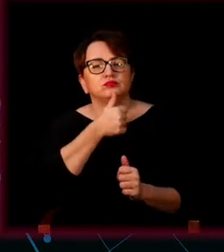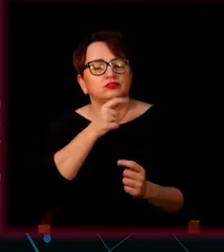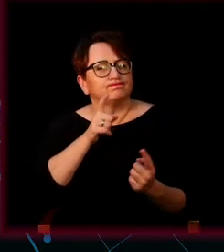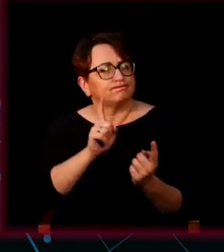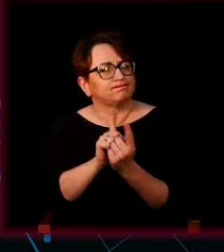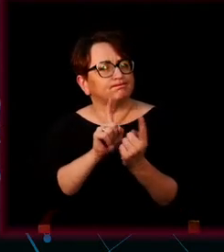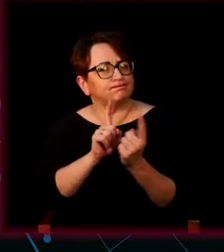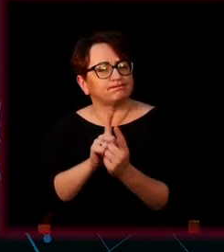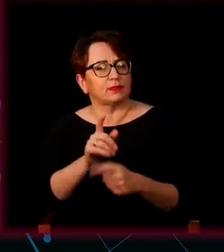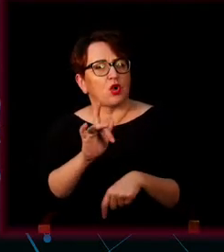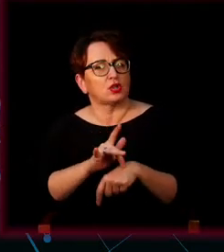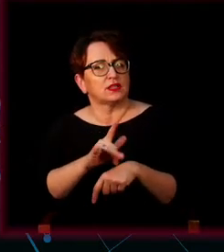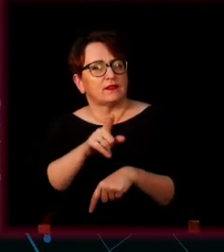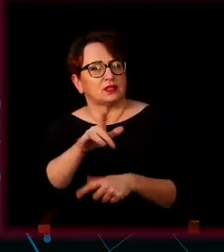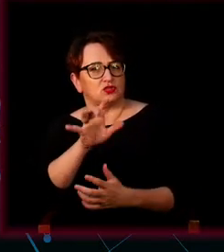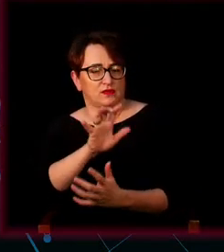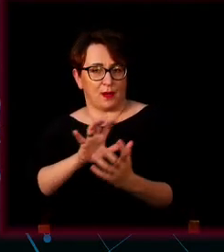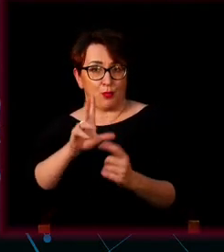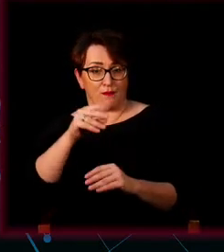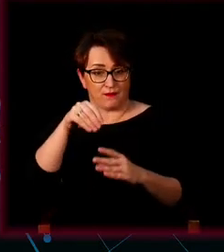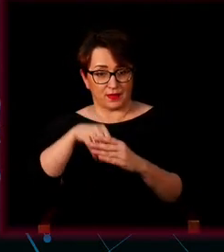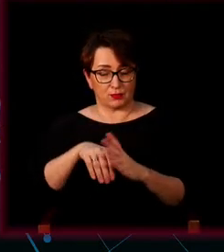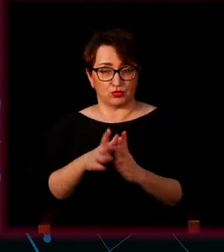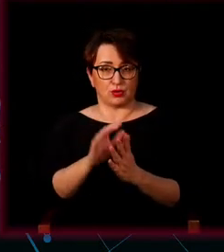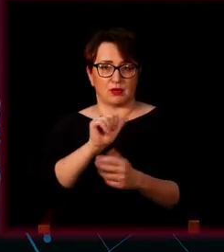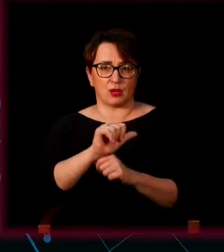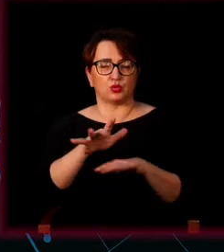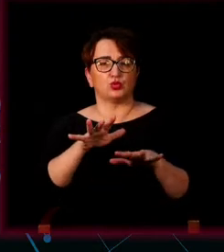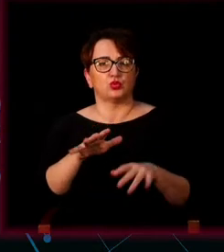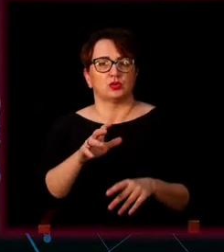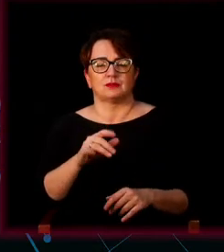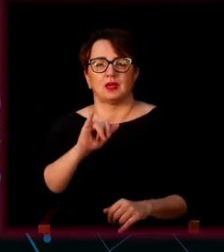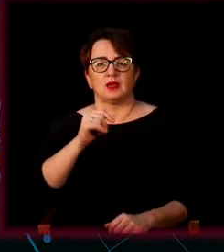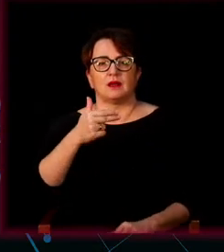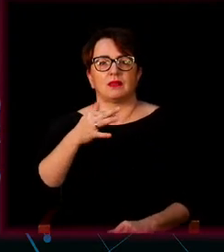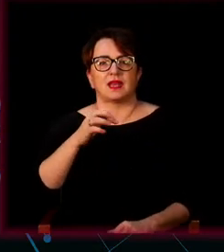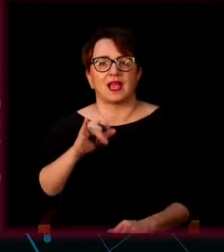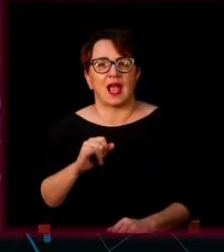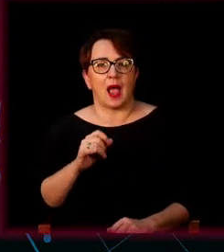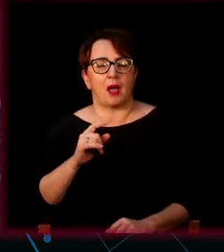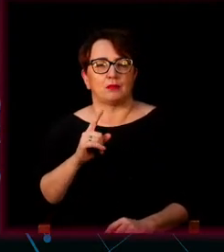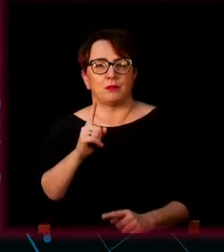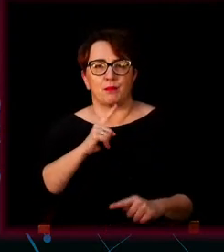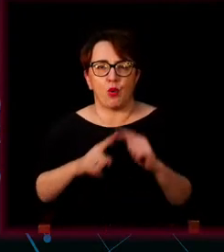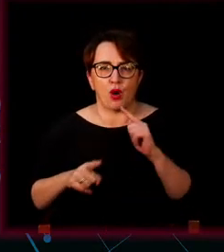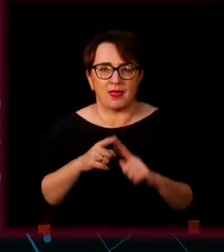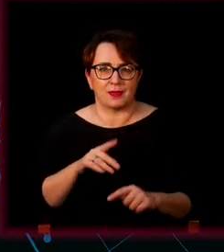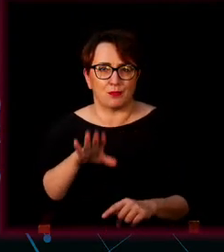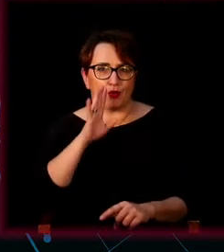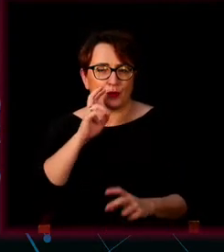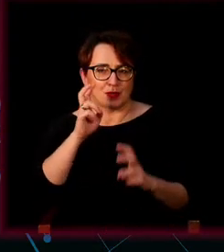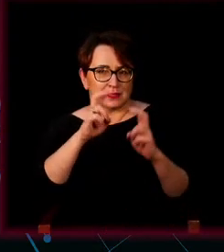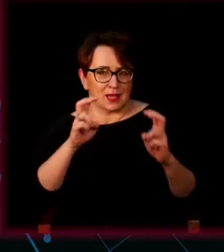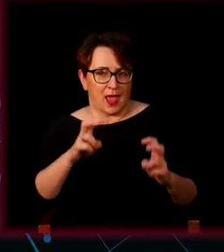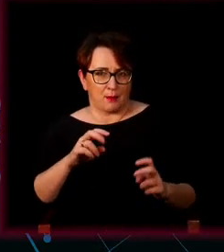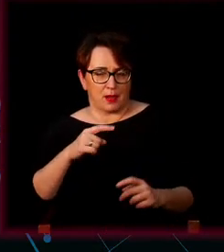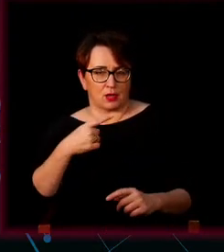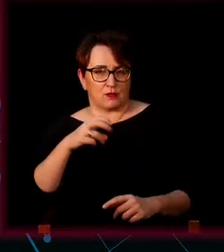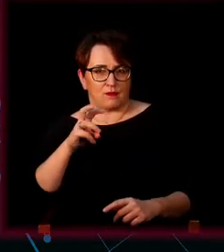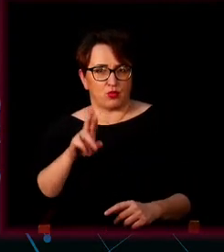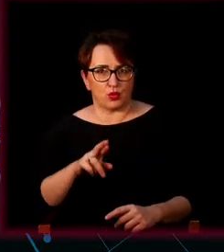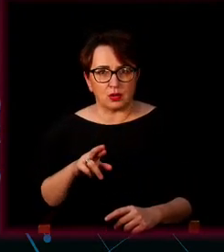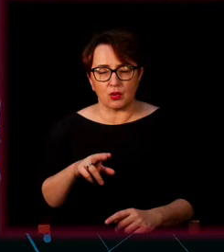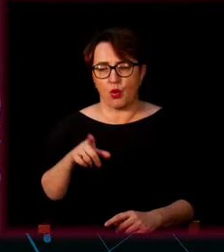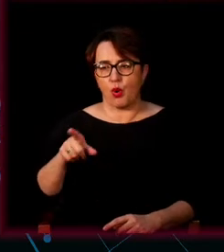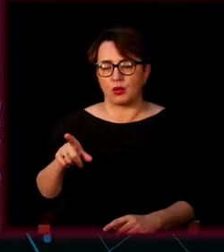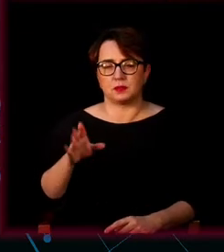konsekwencjami tego świata, bo dużo w tej powieści jest takich intryg politycznych, takich dworskich wręcz intryg. Genli Ai jako ten dyplomata